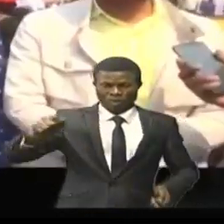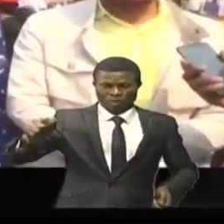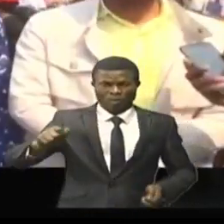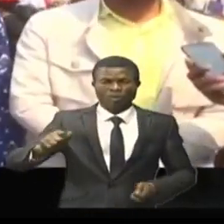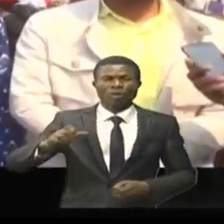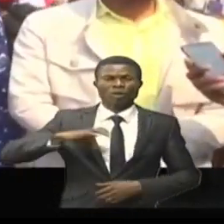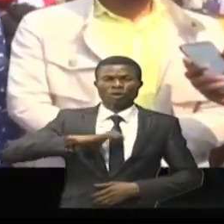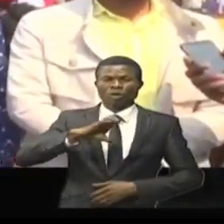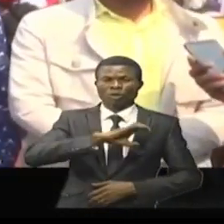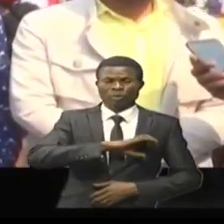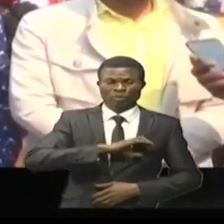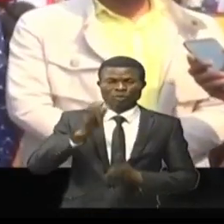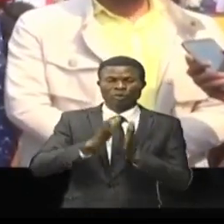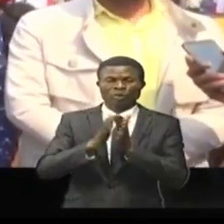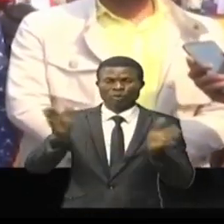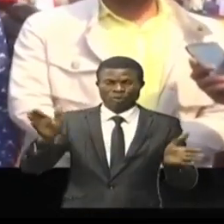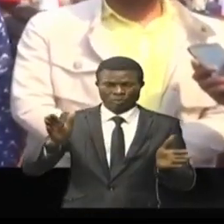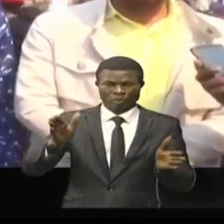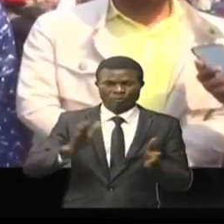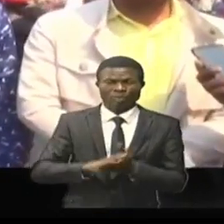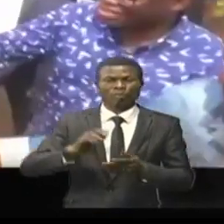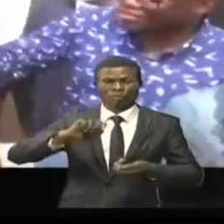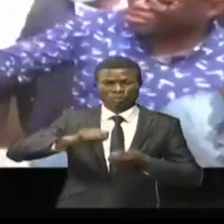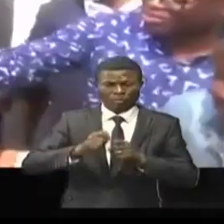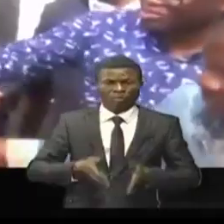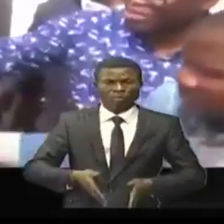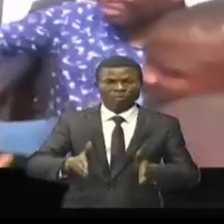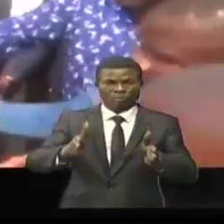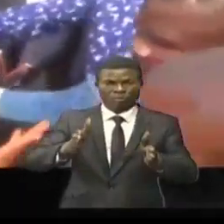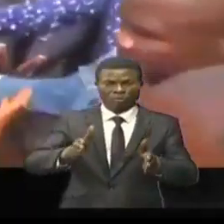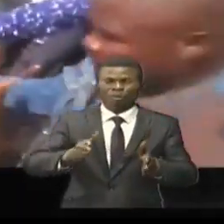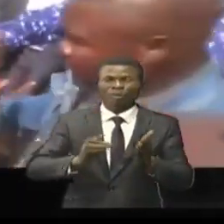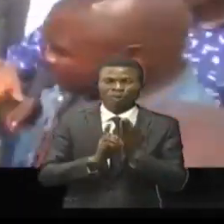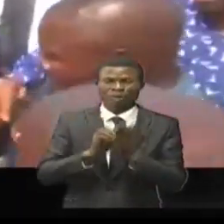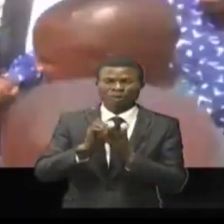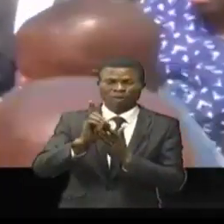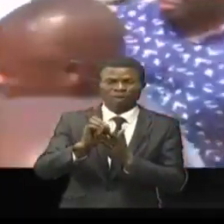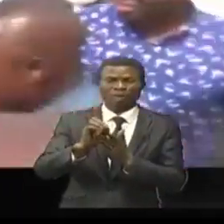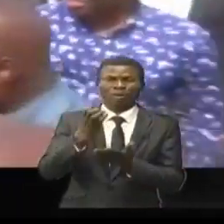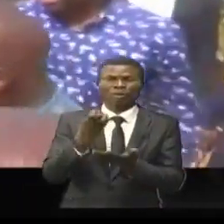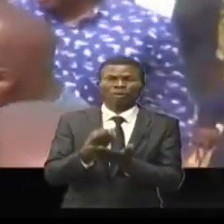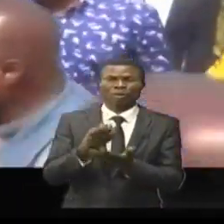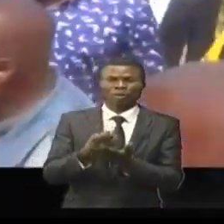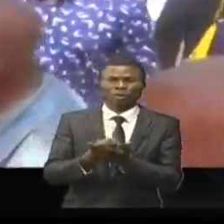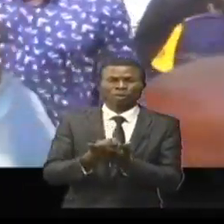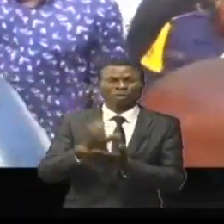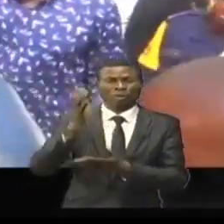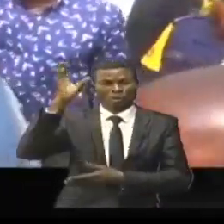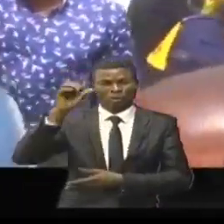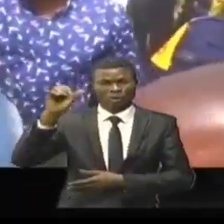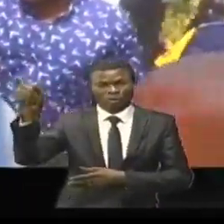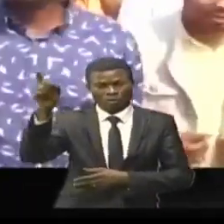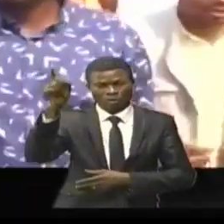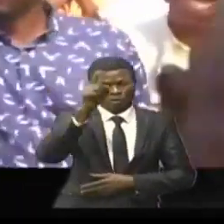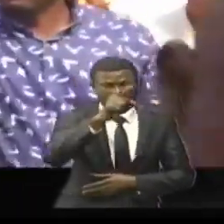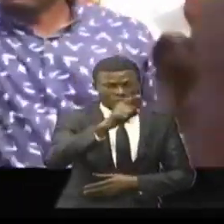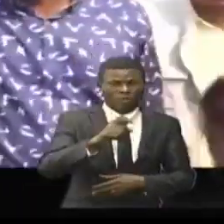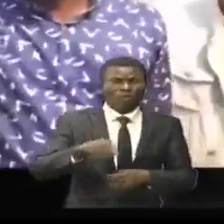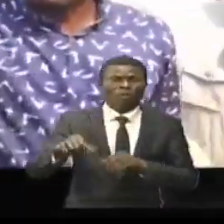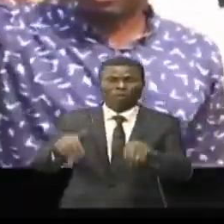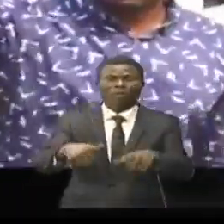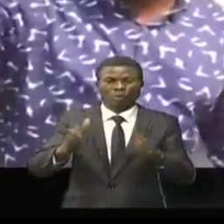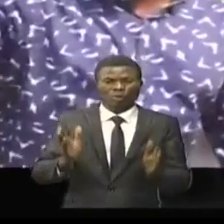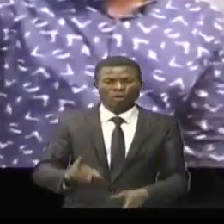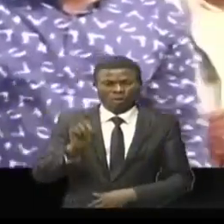rural et l'OPNUCEA l'OMB, la réfection de cette route va booster le développement des zones rurales comme Samboa, dont les agriculteurs